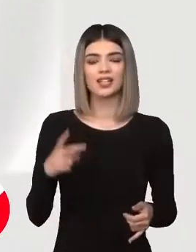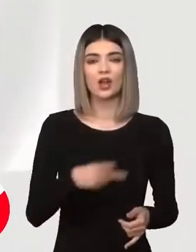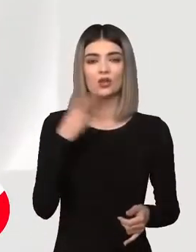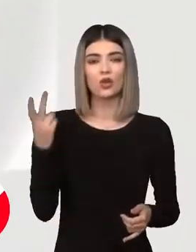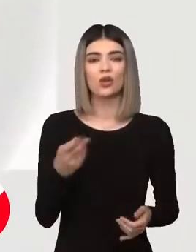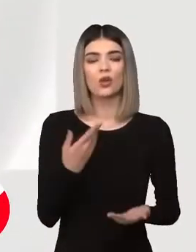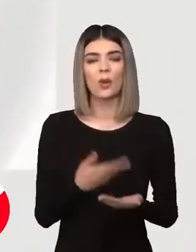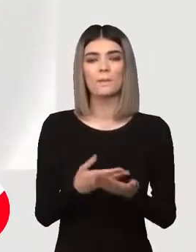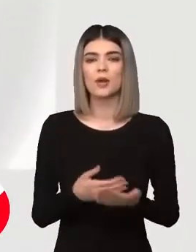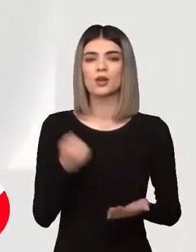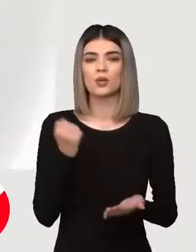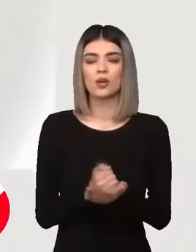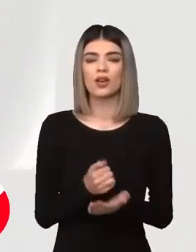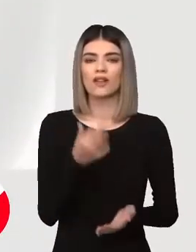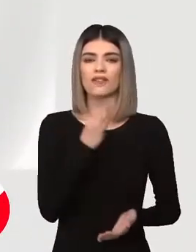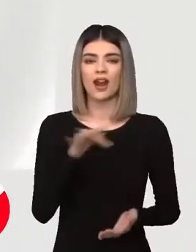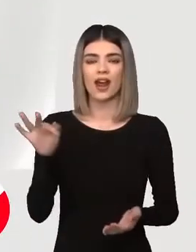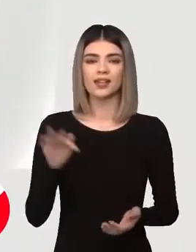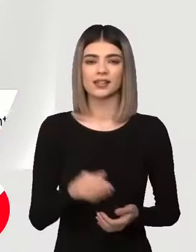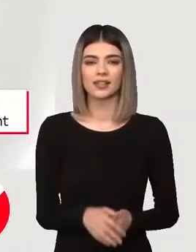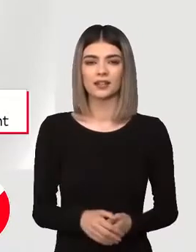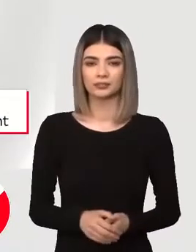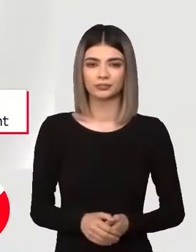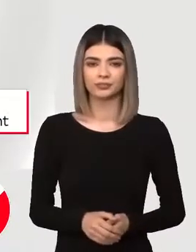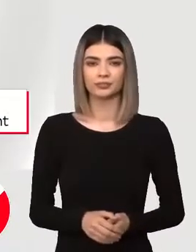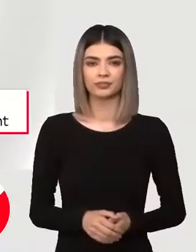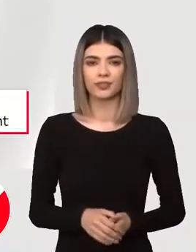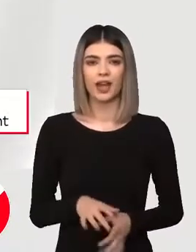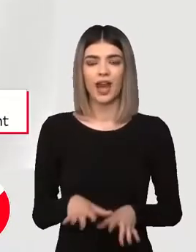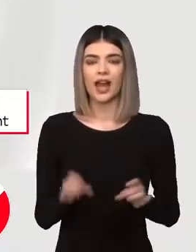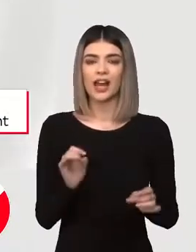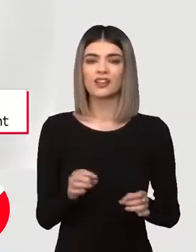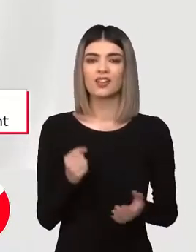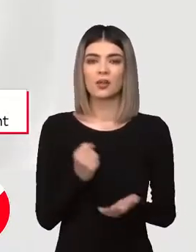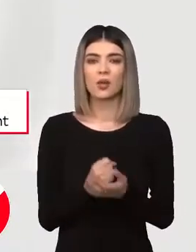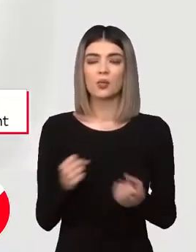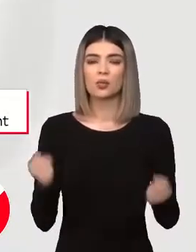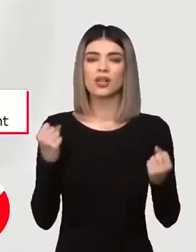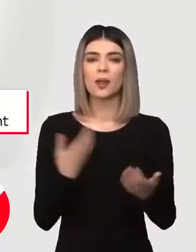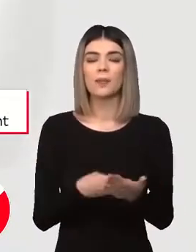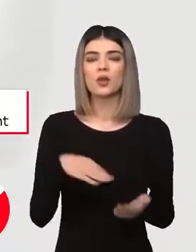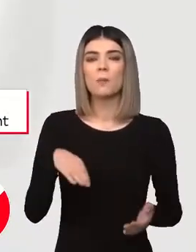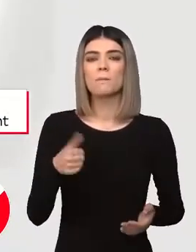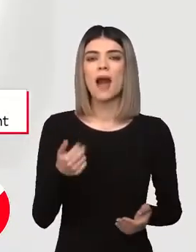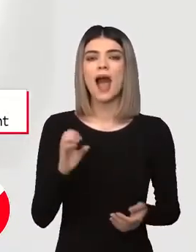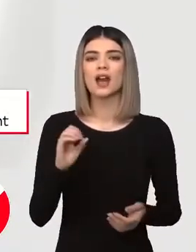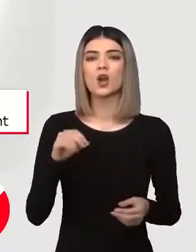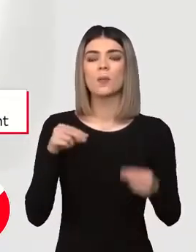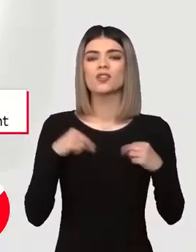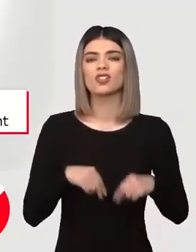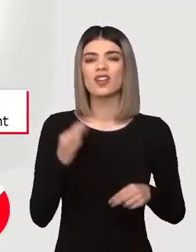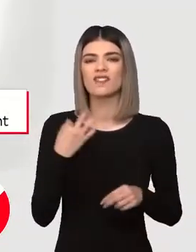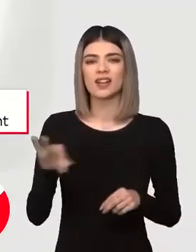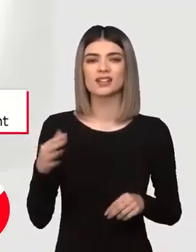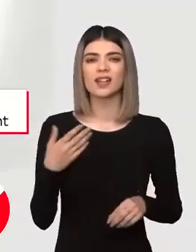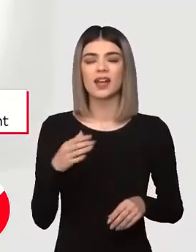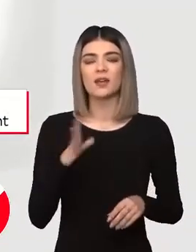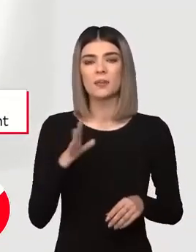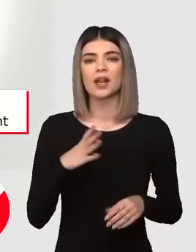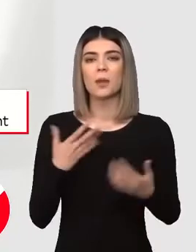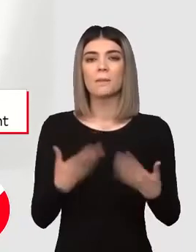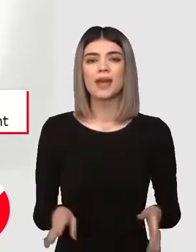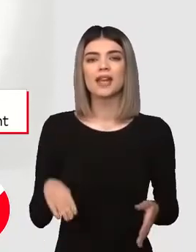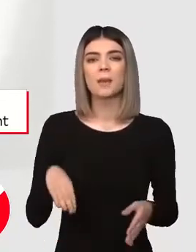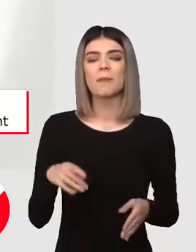Astăzi are loc al doilea tur al alegerilor parlamentare din Franța. Alegeri cu o miză majoră pentru Emmanuel Macron, care ar putea pierde